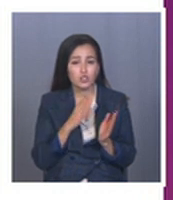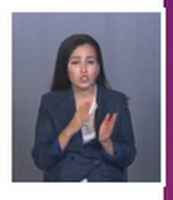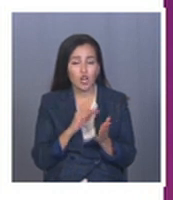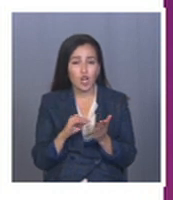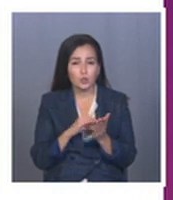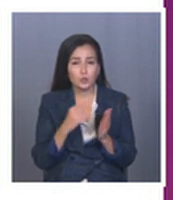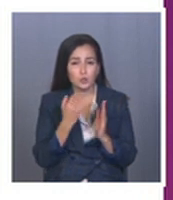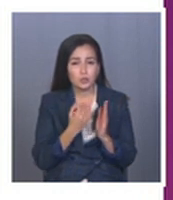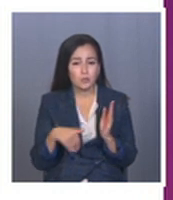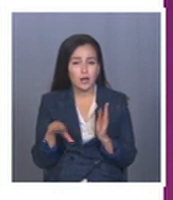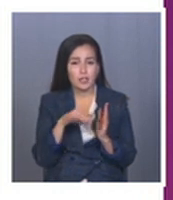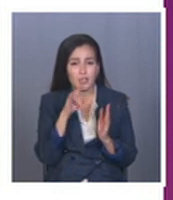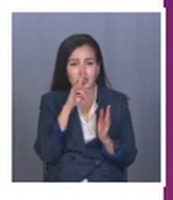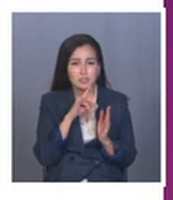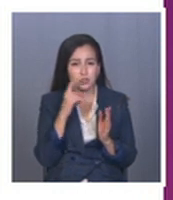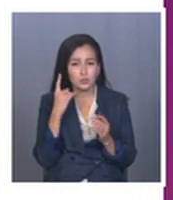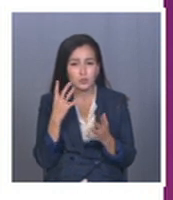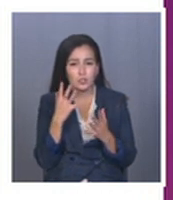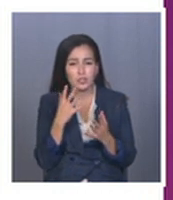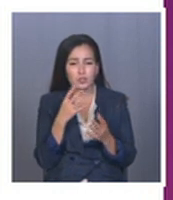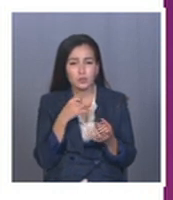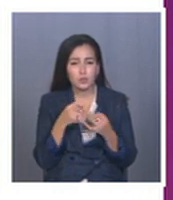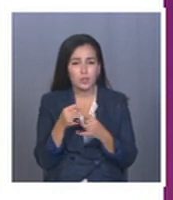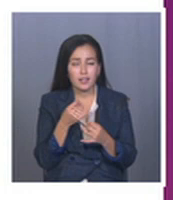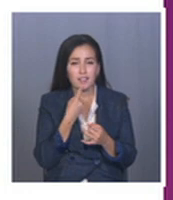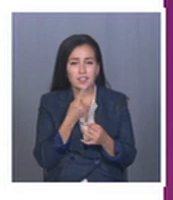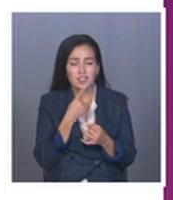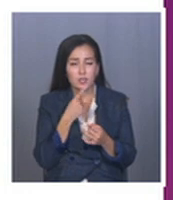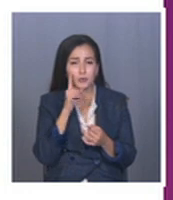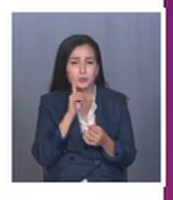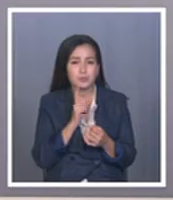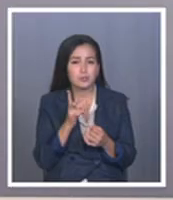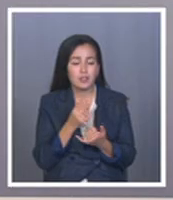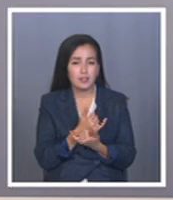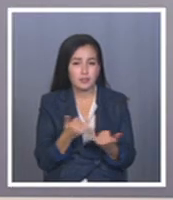барша қазақтың түсінікті сөйлеу тіліне бейімдеп негіздеу.